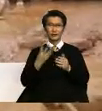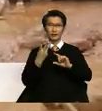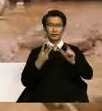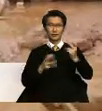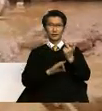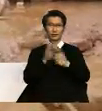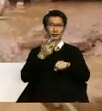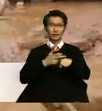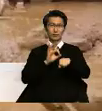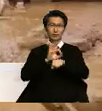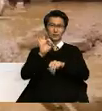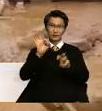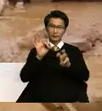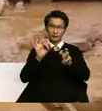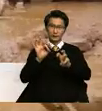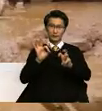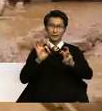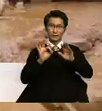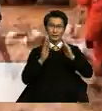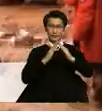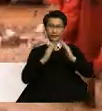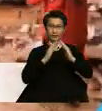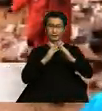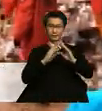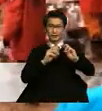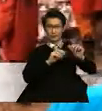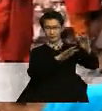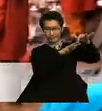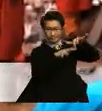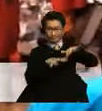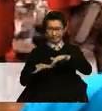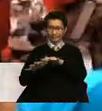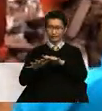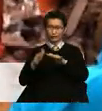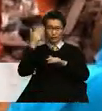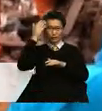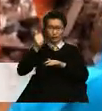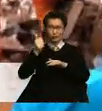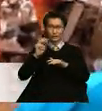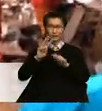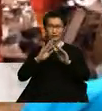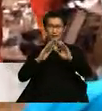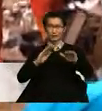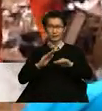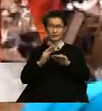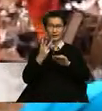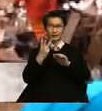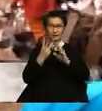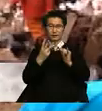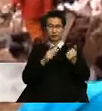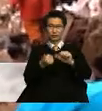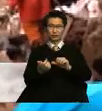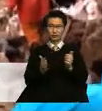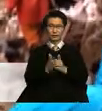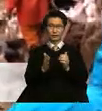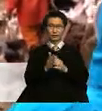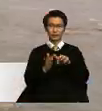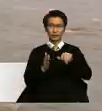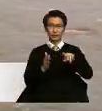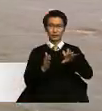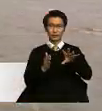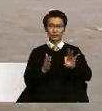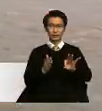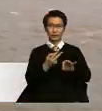3일 오전 10시 30분경 펜션 본관을 토사가 덮쳐 펜션 주인 등 일가족 3명이 숨졌습니다. 또